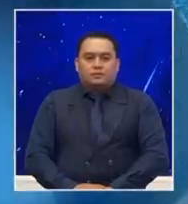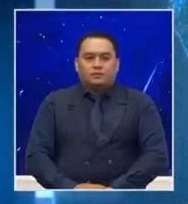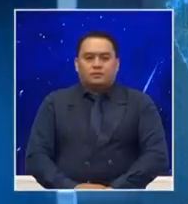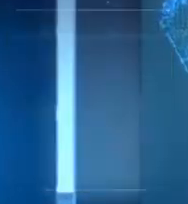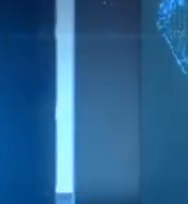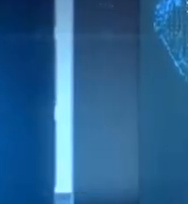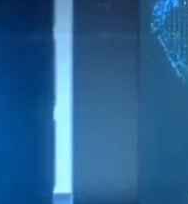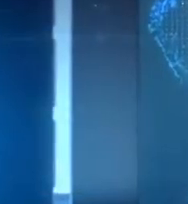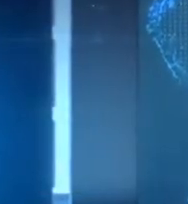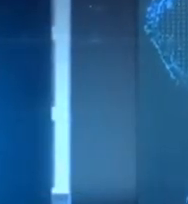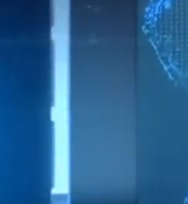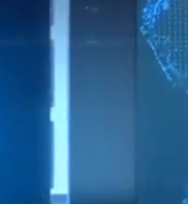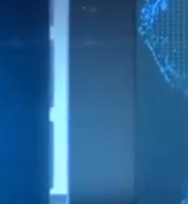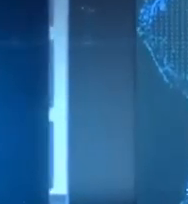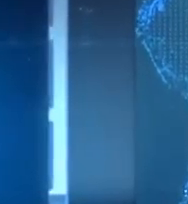телеканал ЖТСУ.